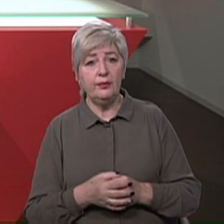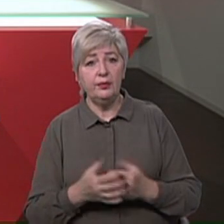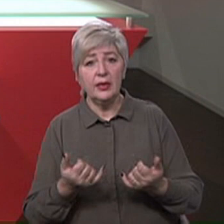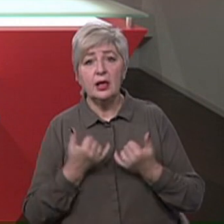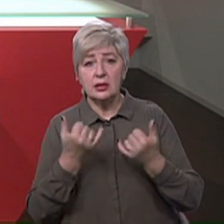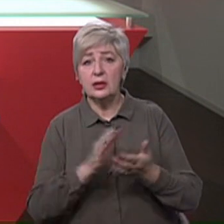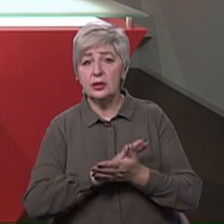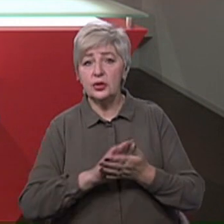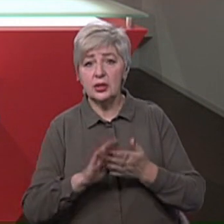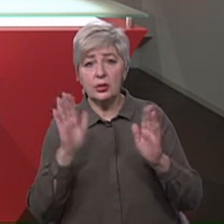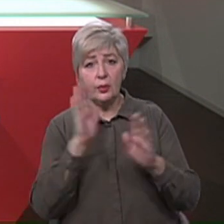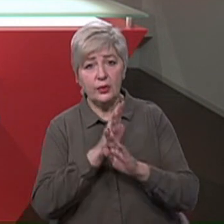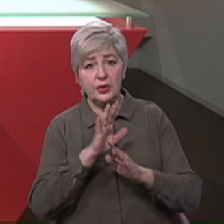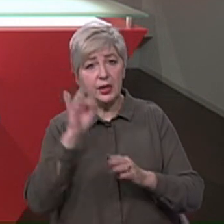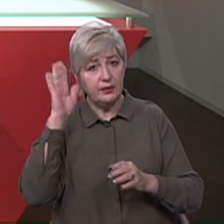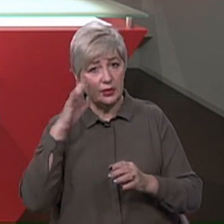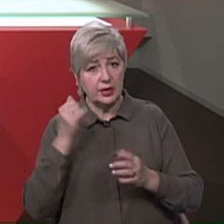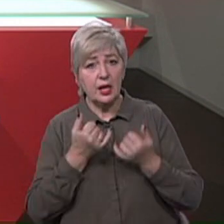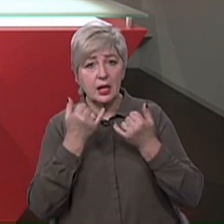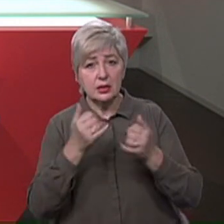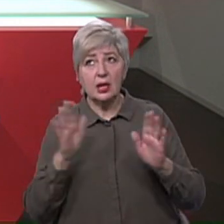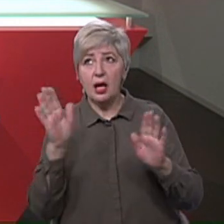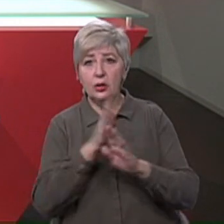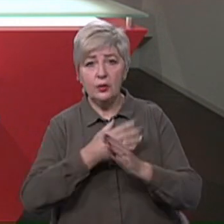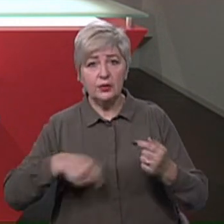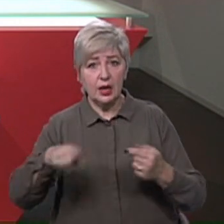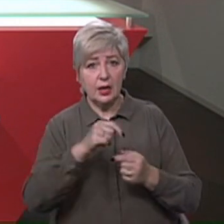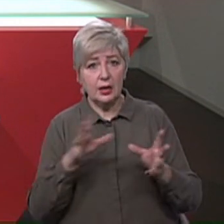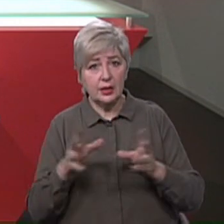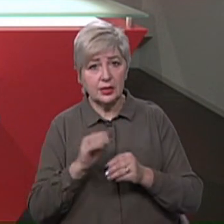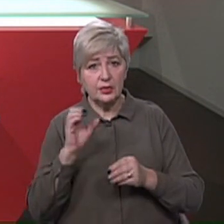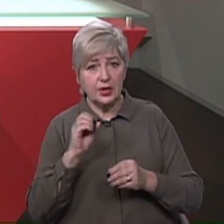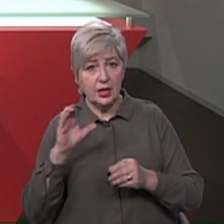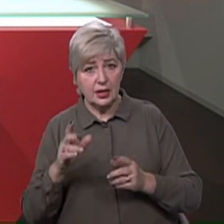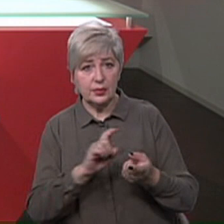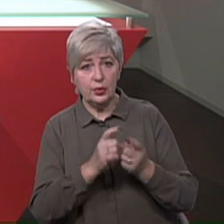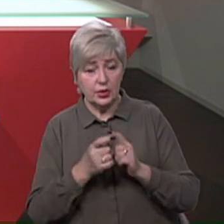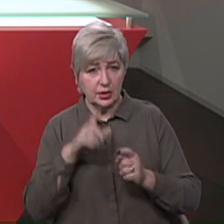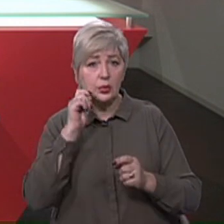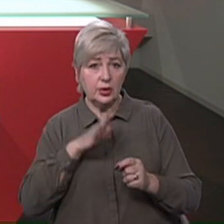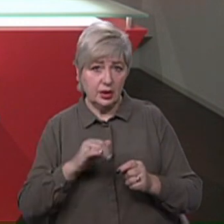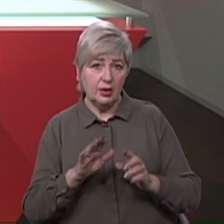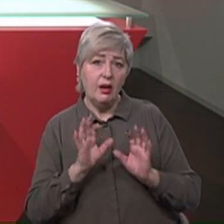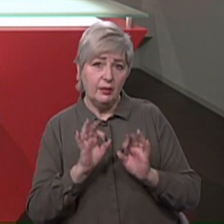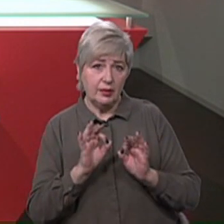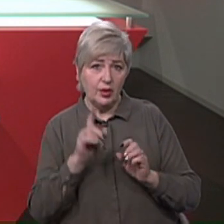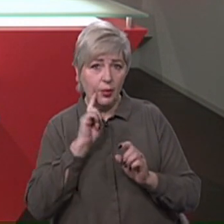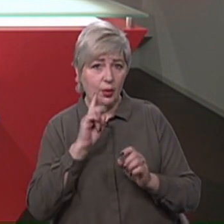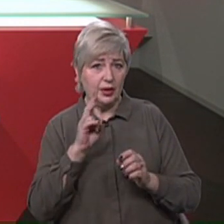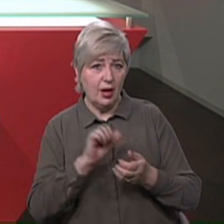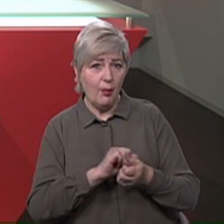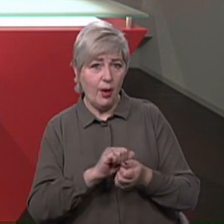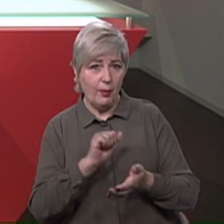Заради чистого повітря і води, за довкілля разом із ЄС бореться і Україна. Щоправда, поки лише на папері. Про амбітні